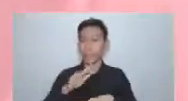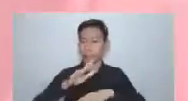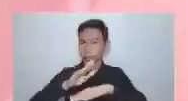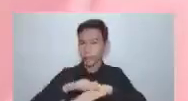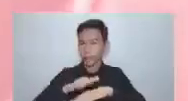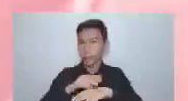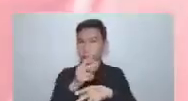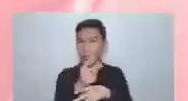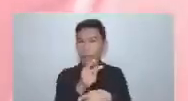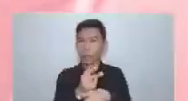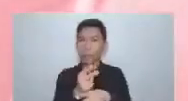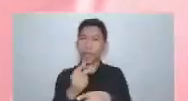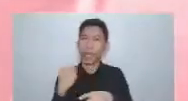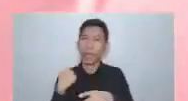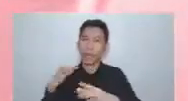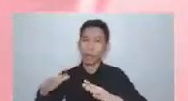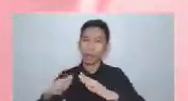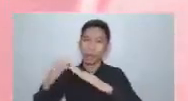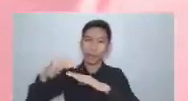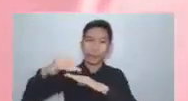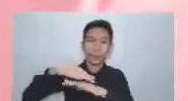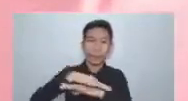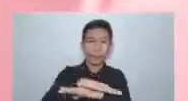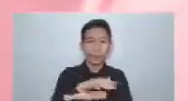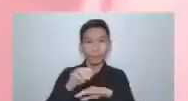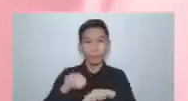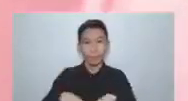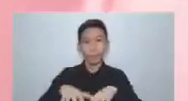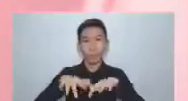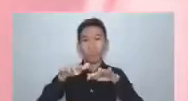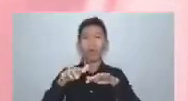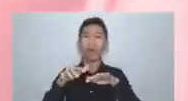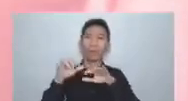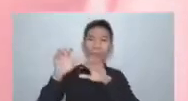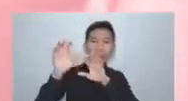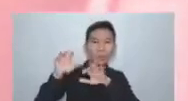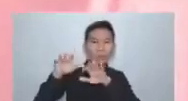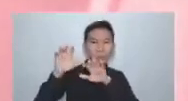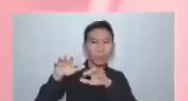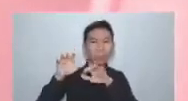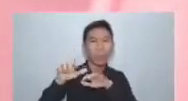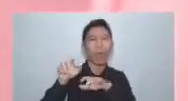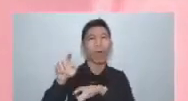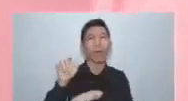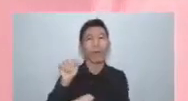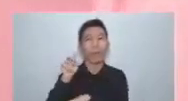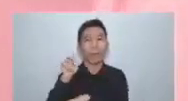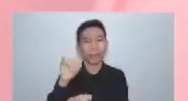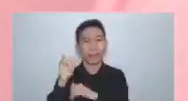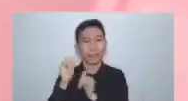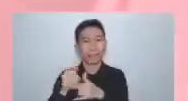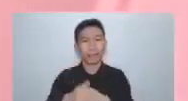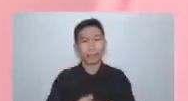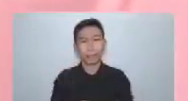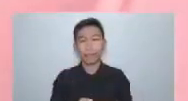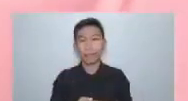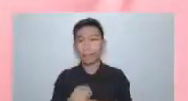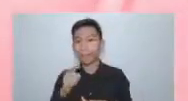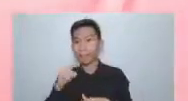karagatan. Sumikat ang araw kaninang 5:46 a.m. sunset naman mamayang 5:42 p.m. ng